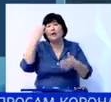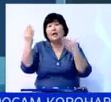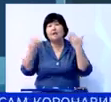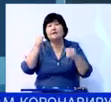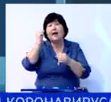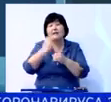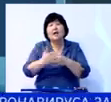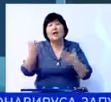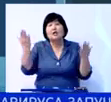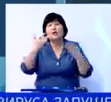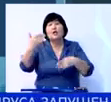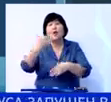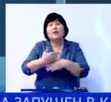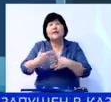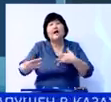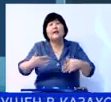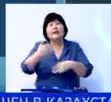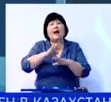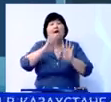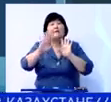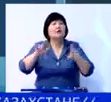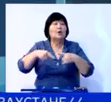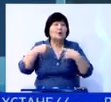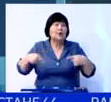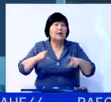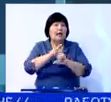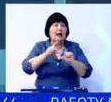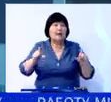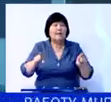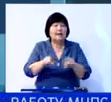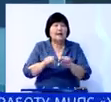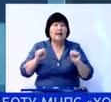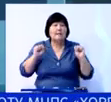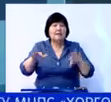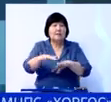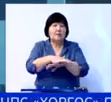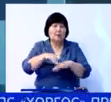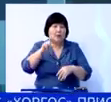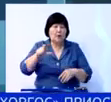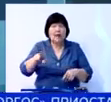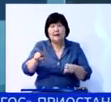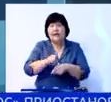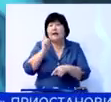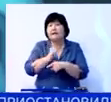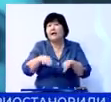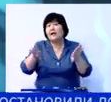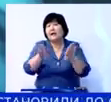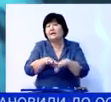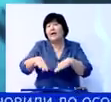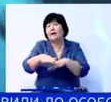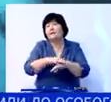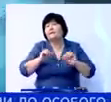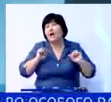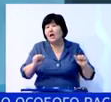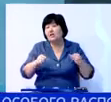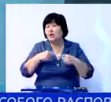центров, кинотеатров, театров, выставок и других объектов с массовым скоплением людей, запретить проведение зрелищных,